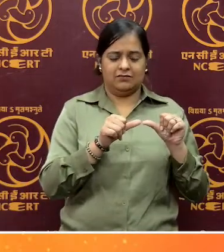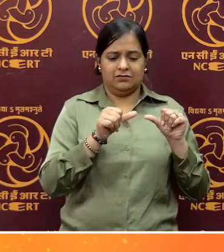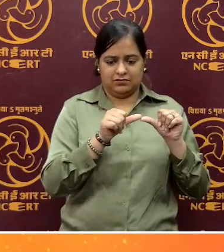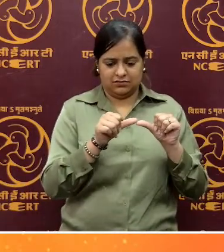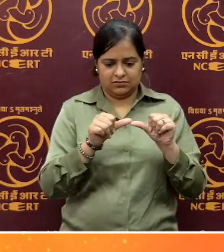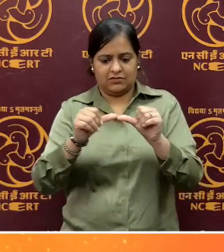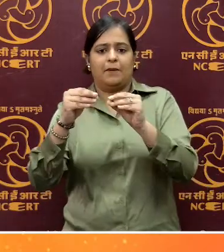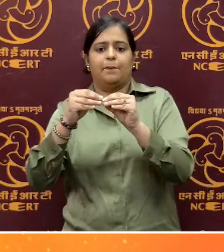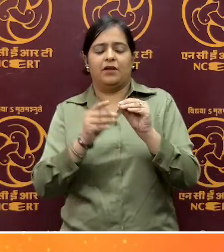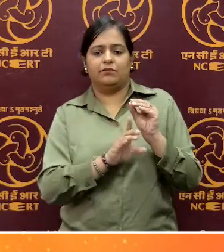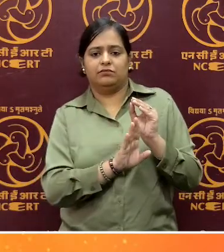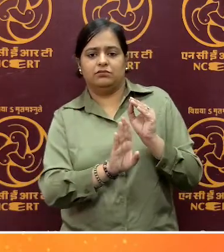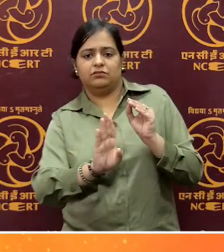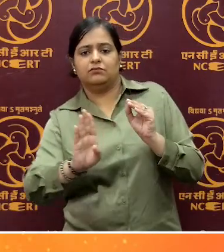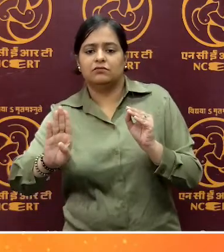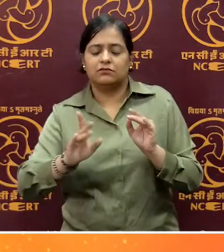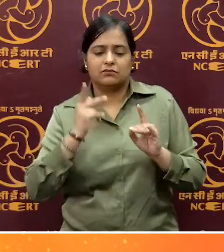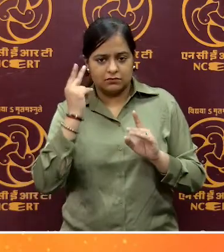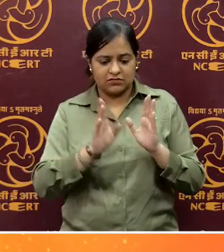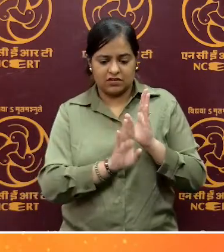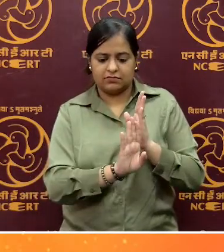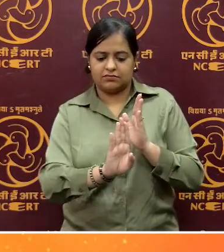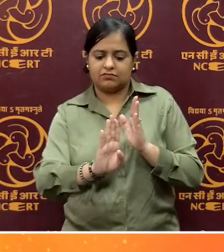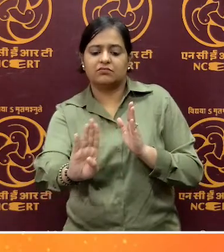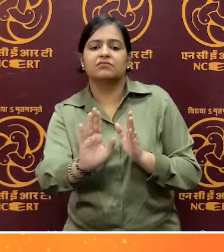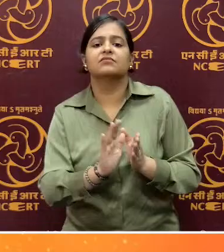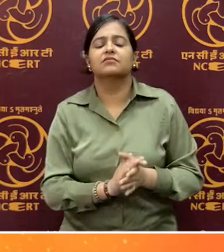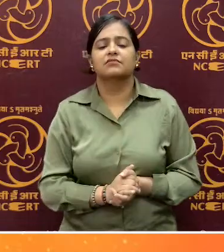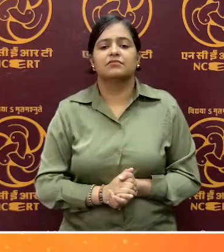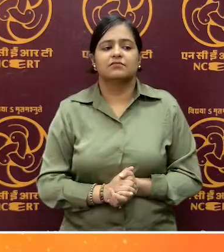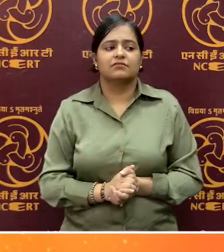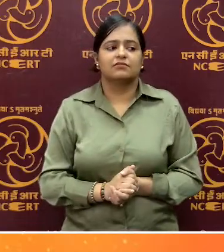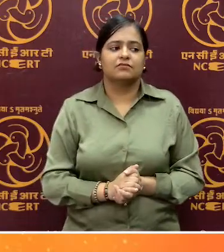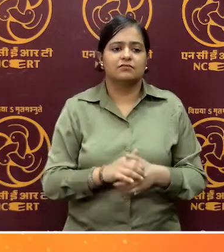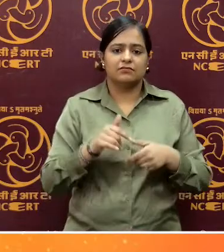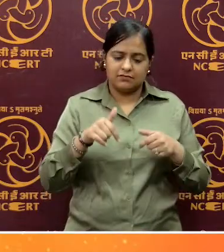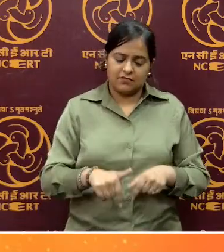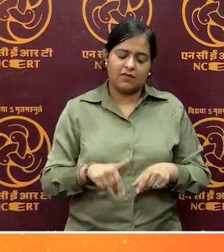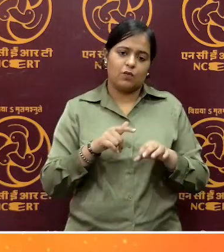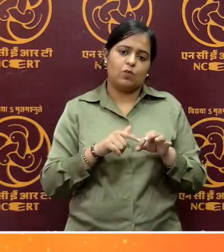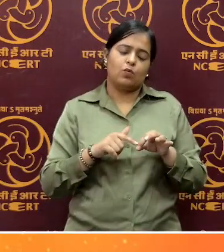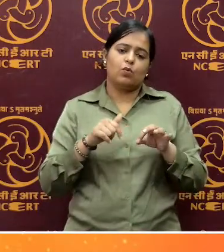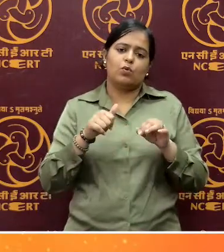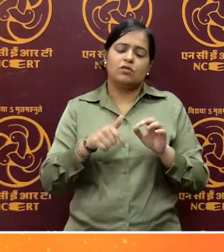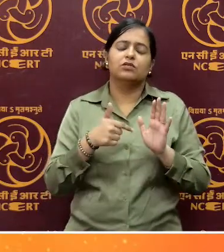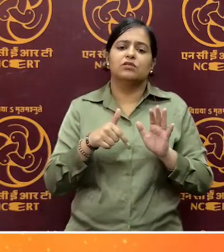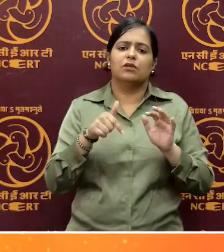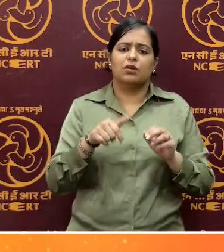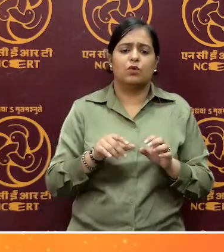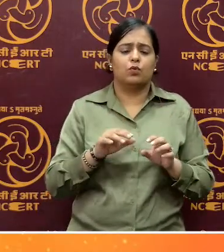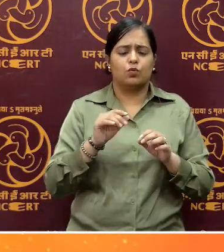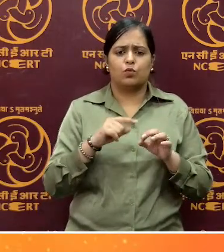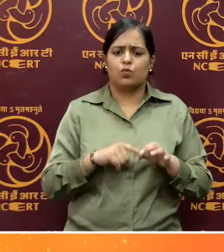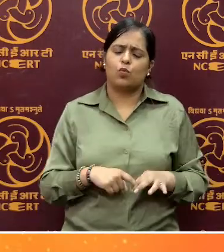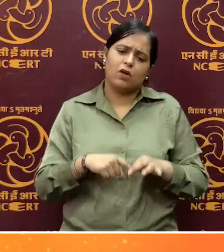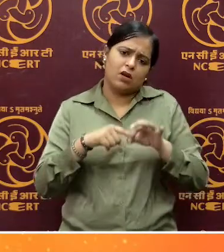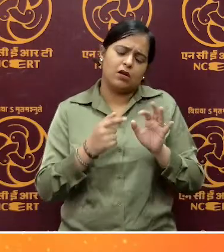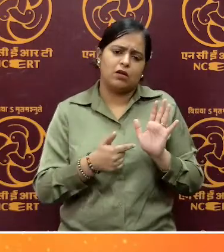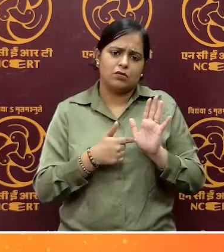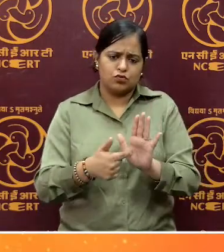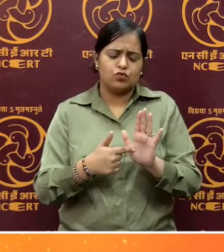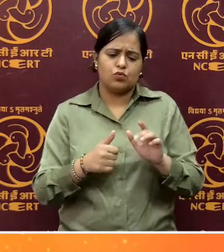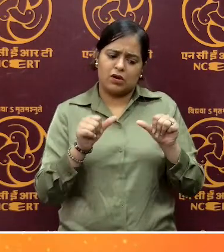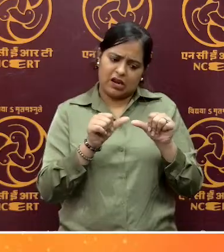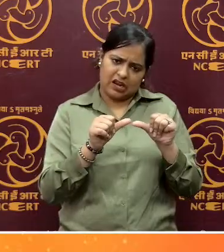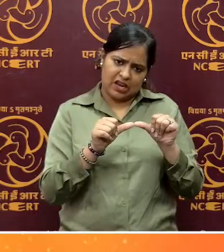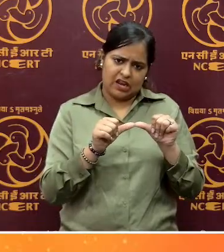B. So that's the direction that we have. So it's a vector quantity which is represented as A to B. That is एक arrow